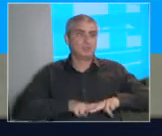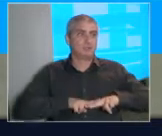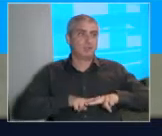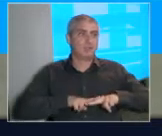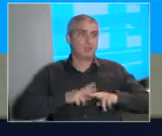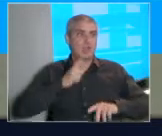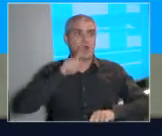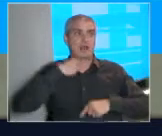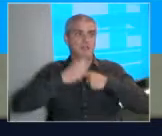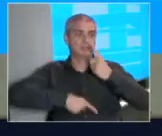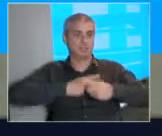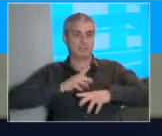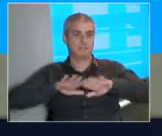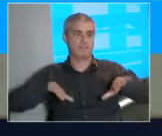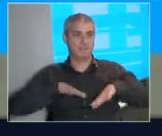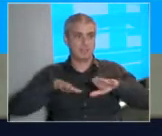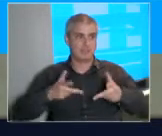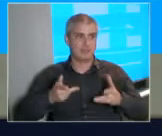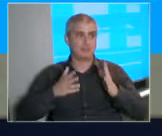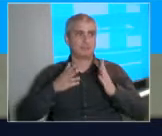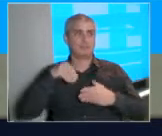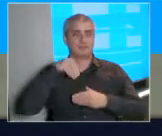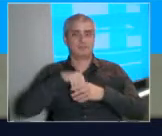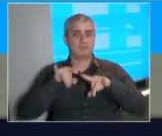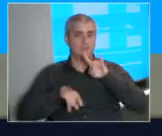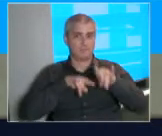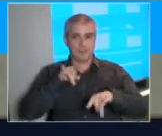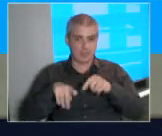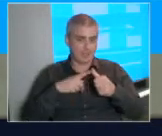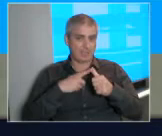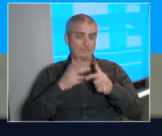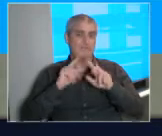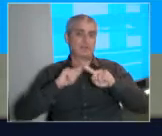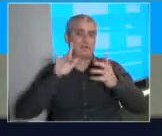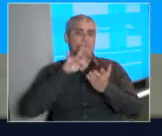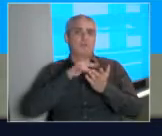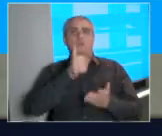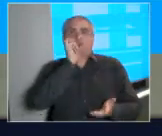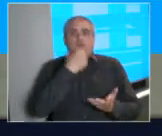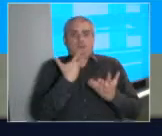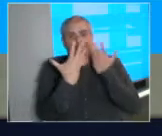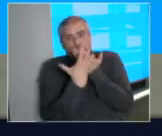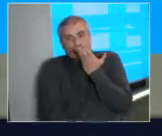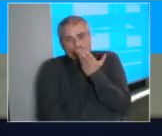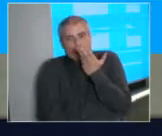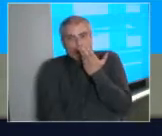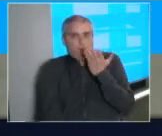כאן אלפי שנים, בים, בבטן של בעלי החיים הימיים, ובמקורות מי השתייה שלנו כשהוא